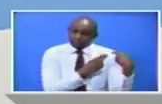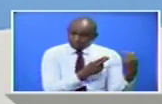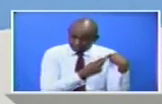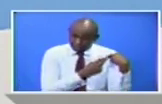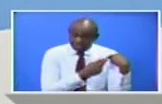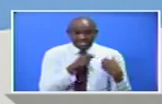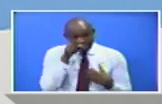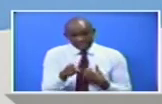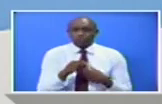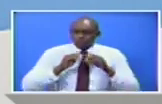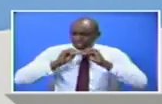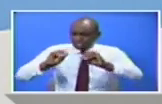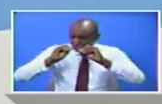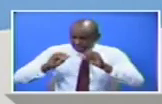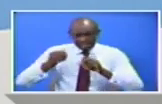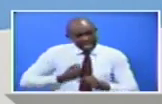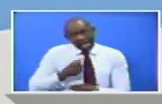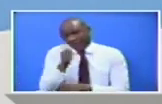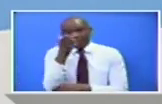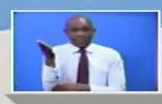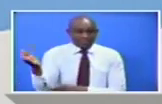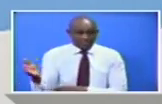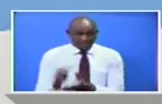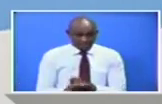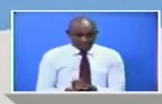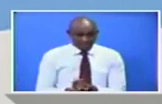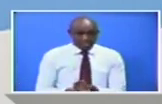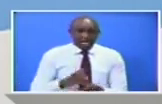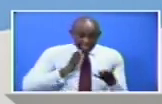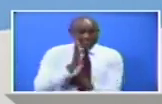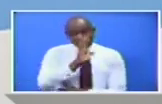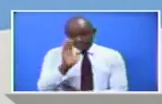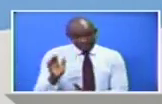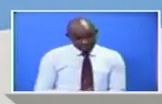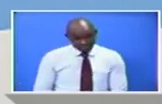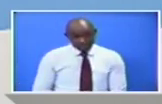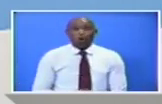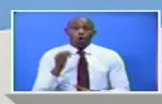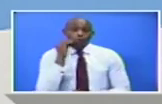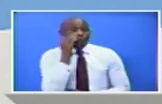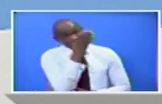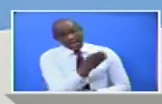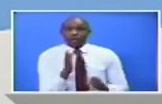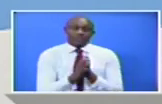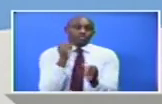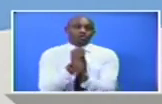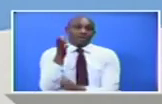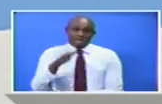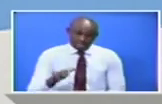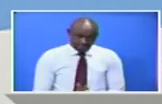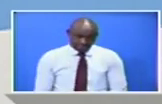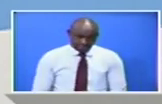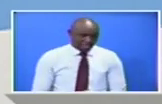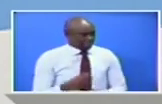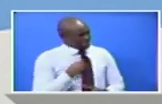kuweza kuelimisha wasichana wenzetu haki zao. kule nyumbani na kule kazini. Kwa hivyo